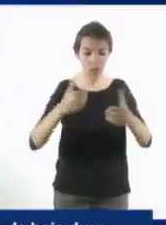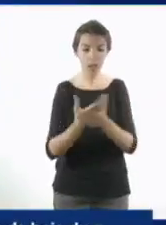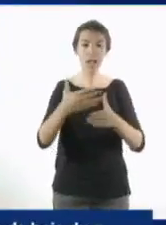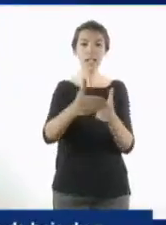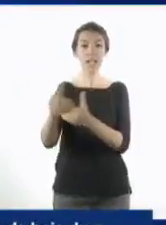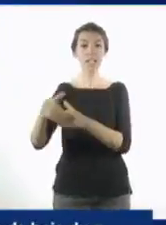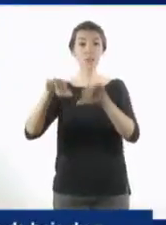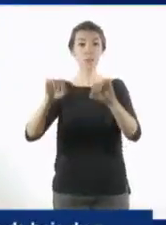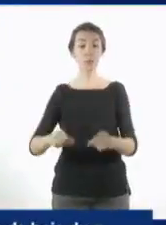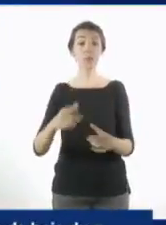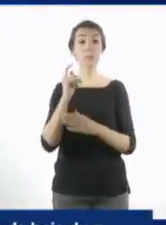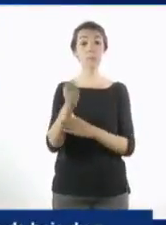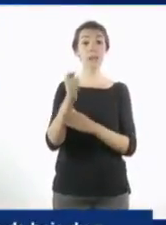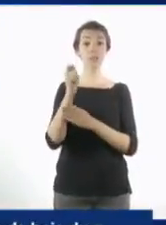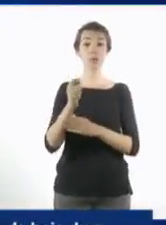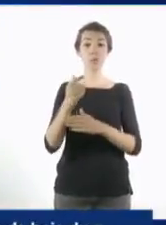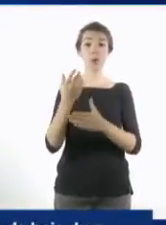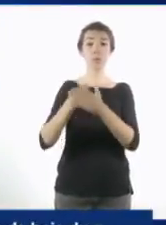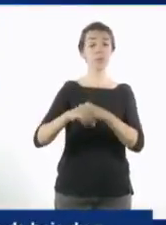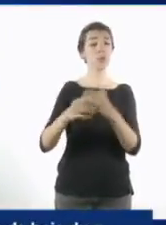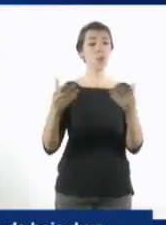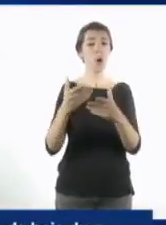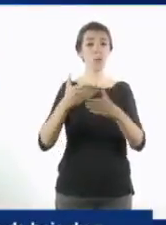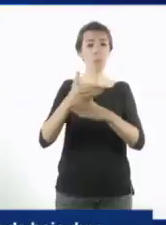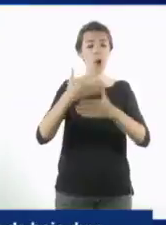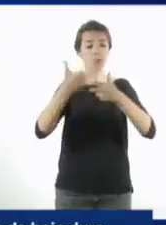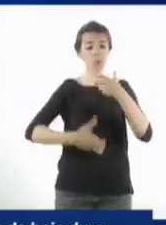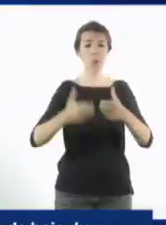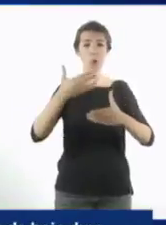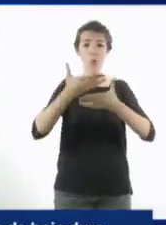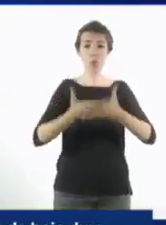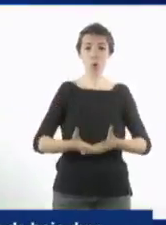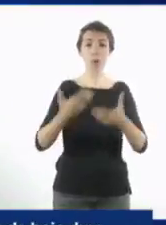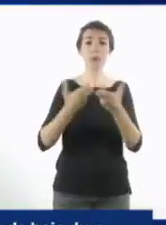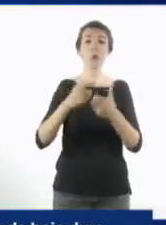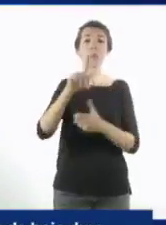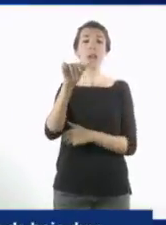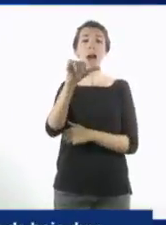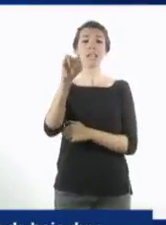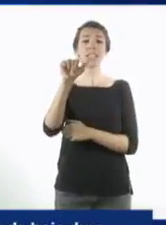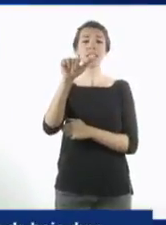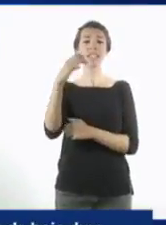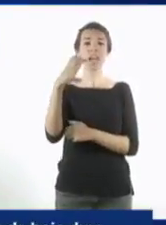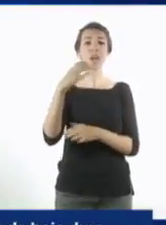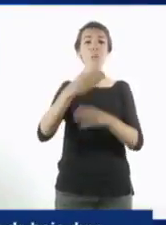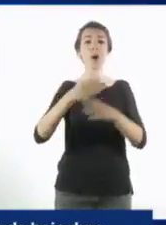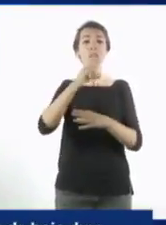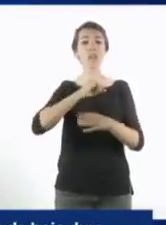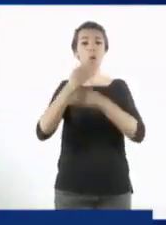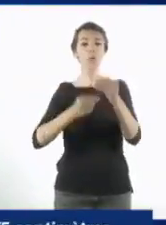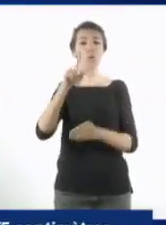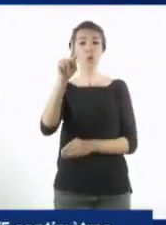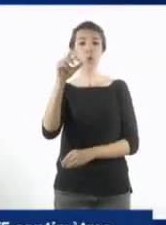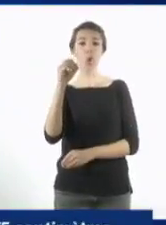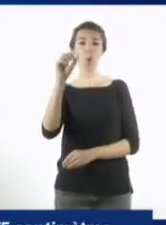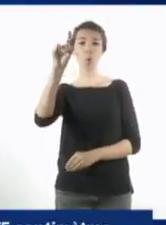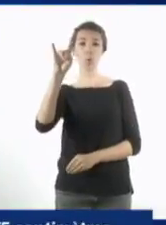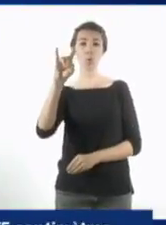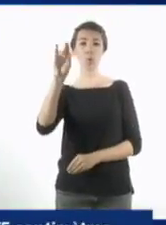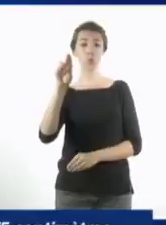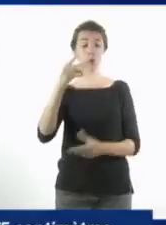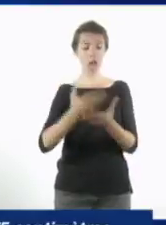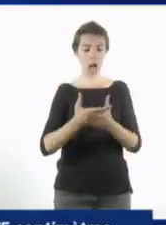pu les classifier. Les massues, nées de bois durs et lourds, gaillacs, bois de fer, cohus, étaient les plus dangereuses. Elles ont toutes